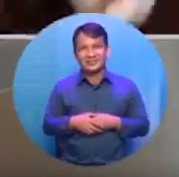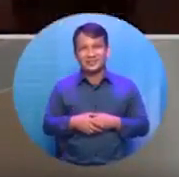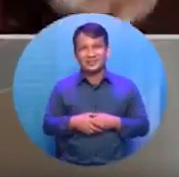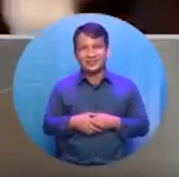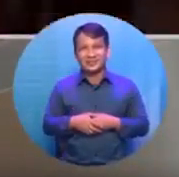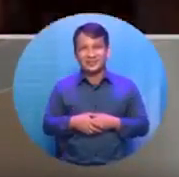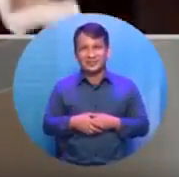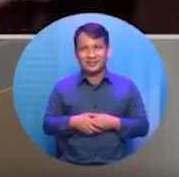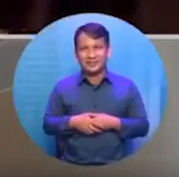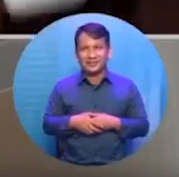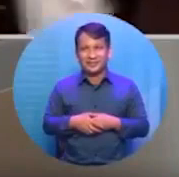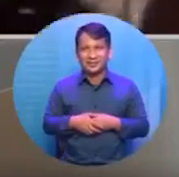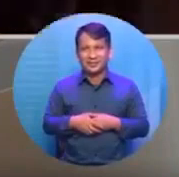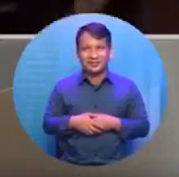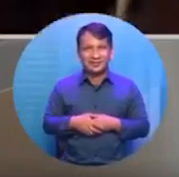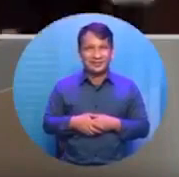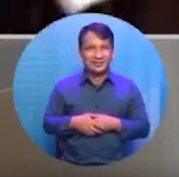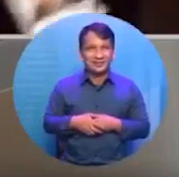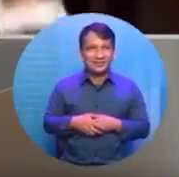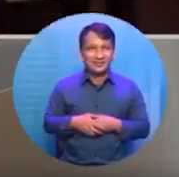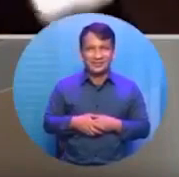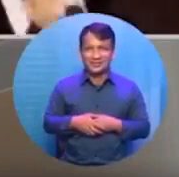nagkakatay yung larangan.